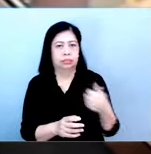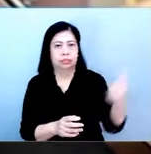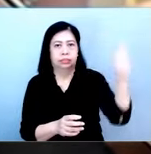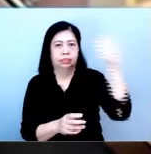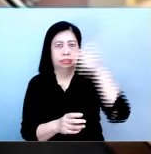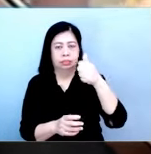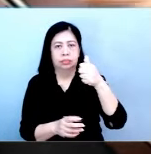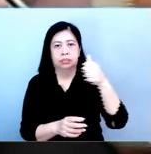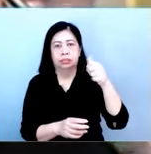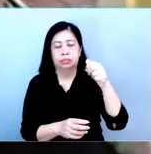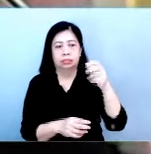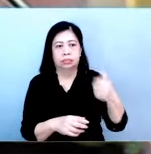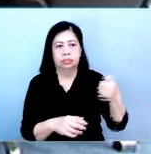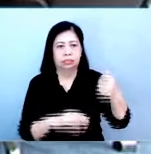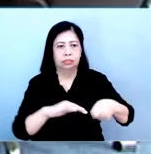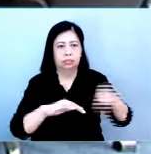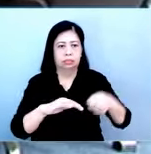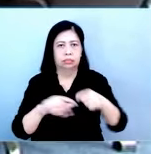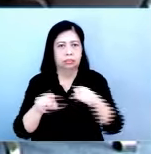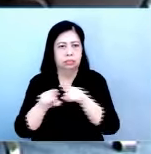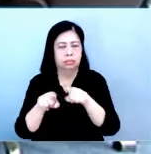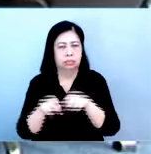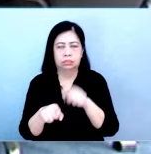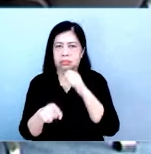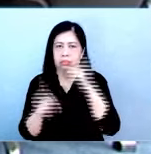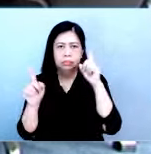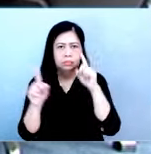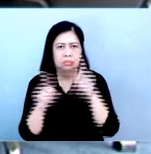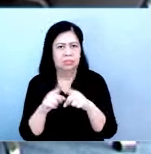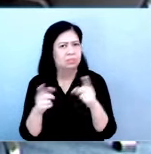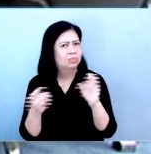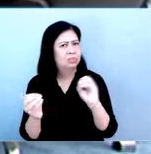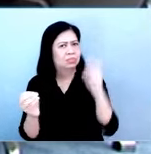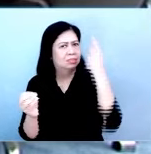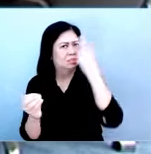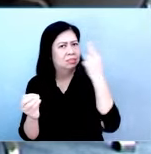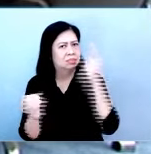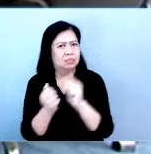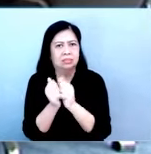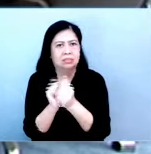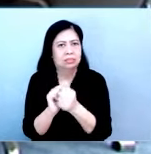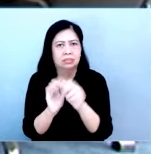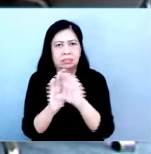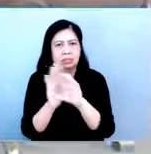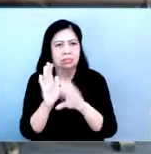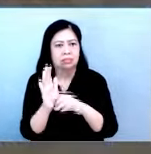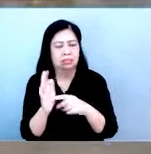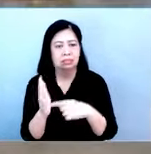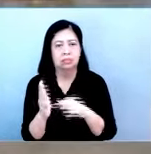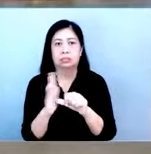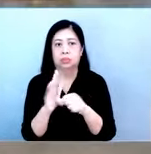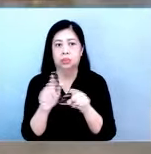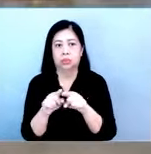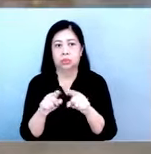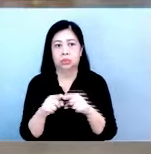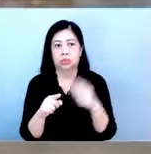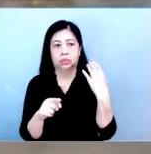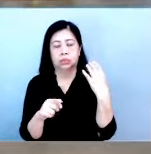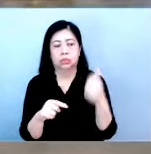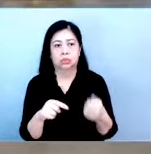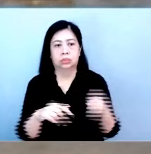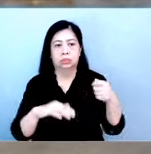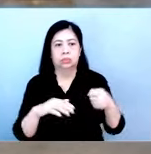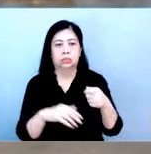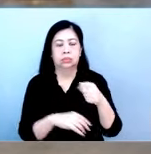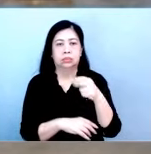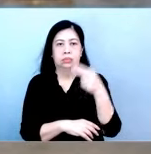Davide. Maging sila ay tutol sa tsa-tsa, lalo't walang rason para daw amyendahan ito. Iginiit din ni dating Chief Justice Davide na